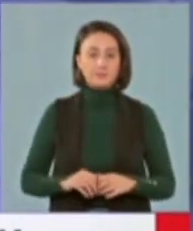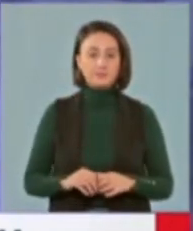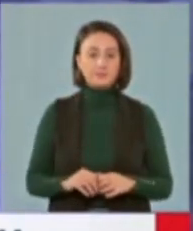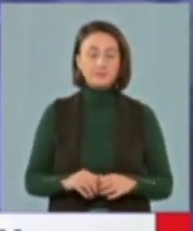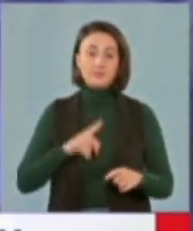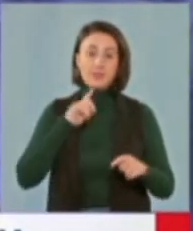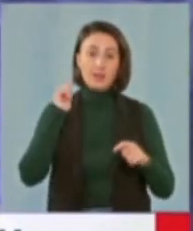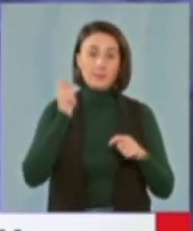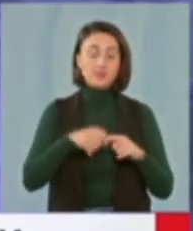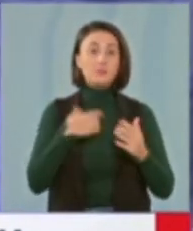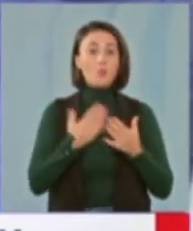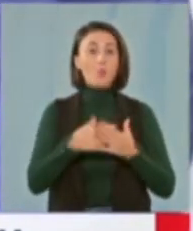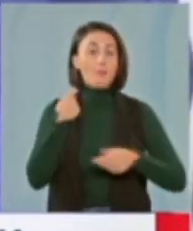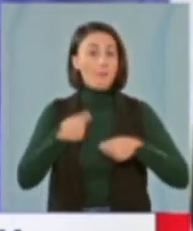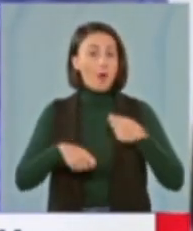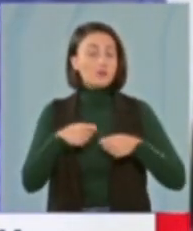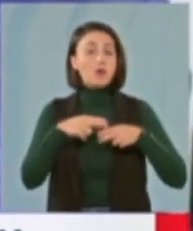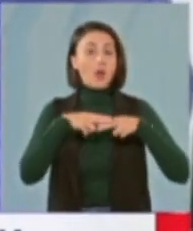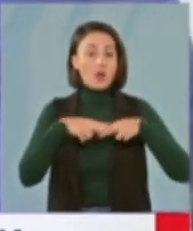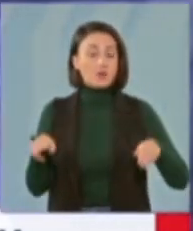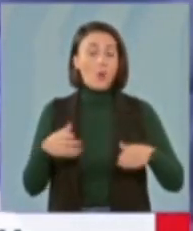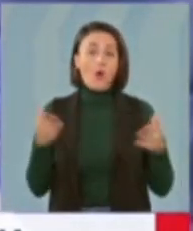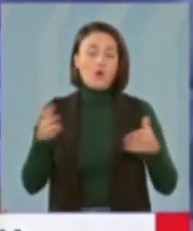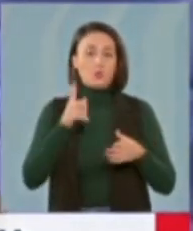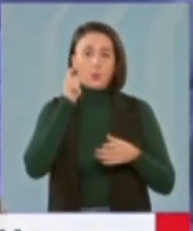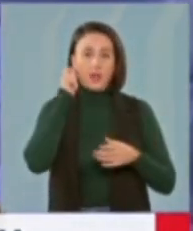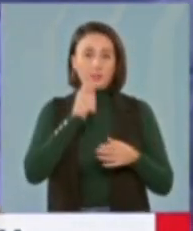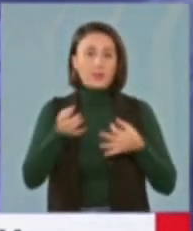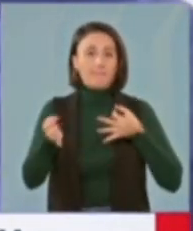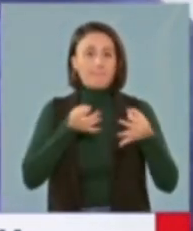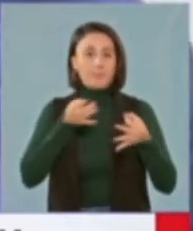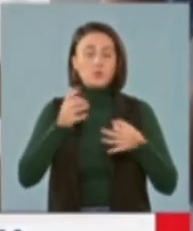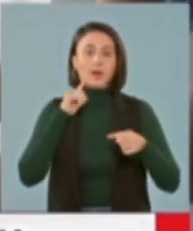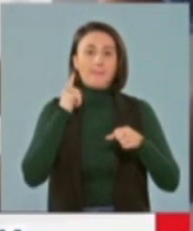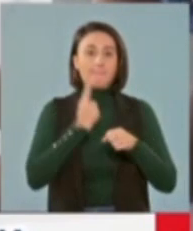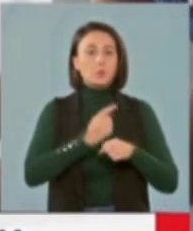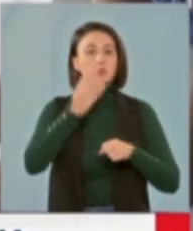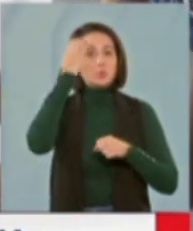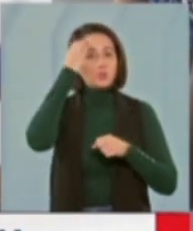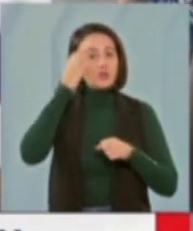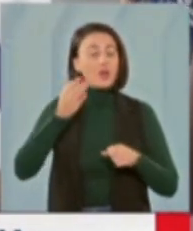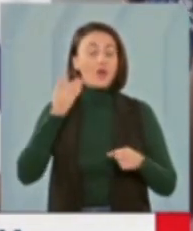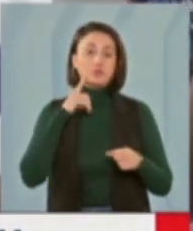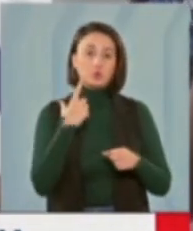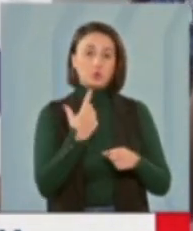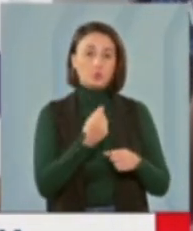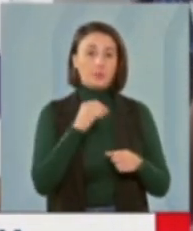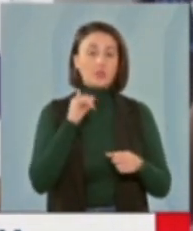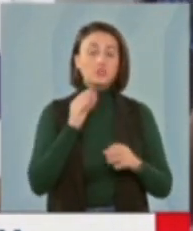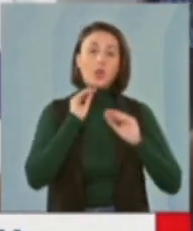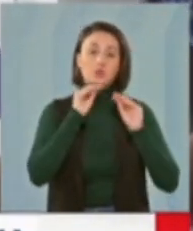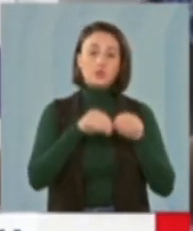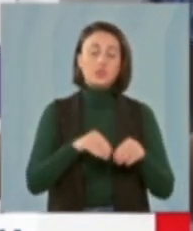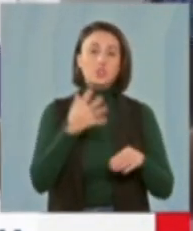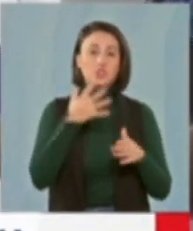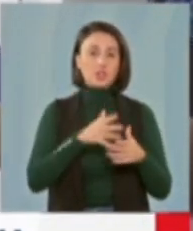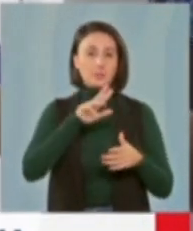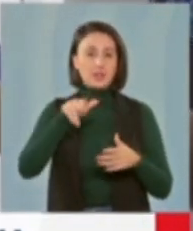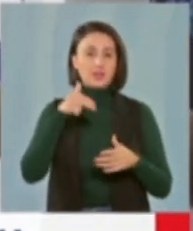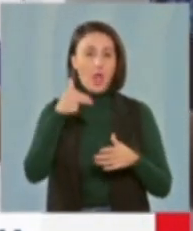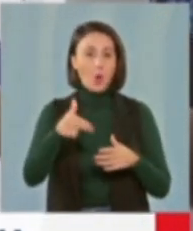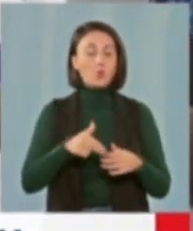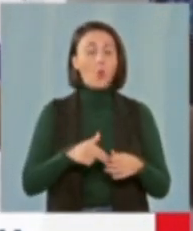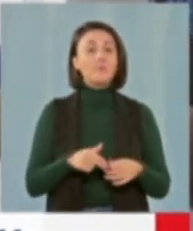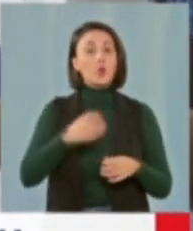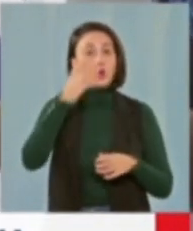amenzile pentru magazinele și restaurantele care nu respectă măsurile impuse de guvern au fost dublate ajungând la 5.000 de euro